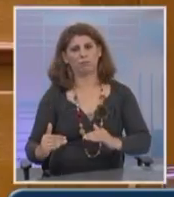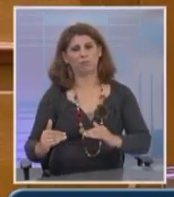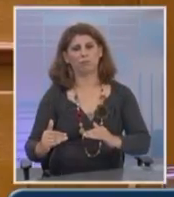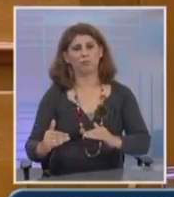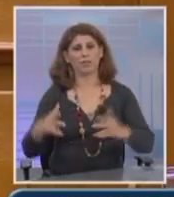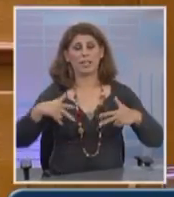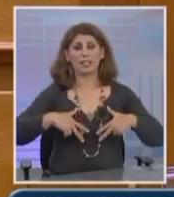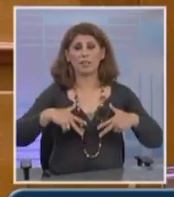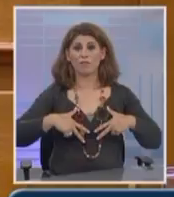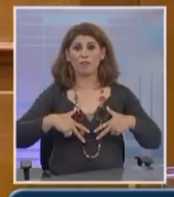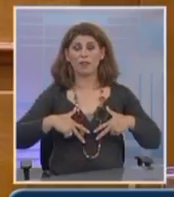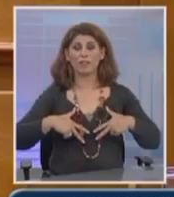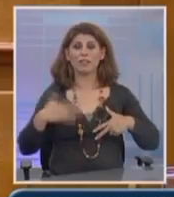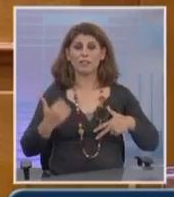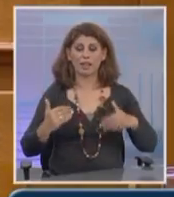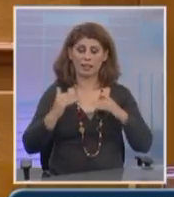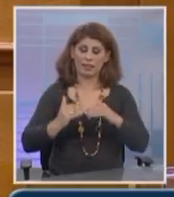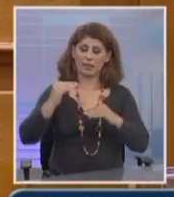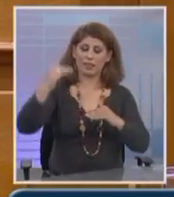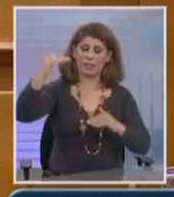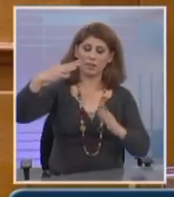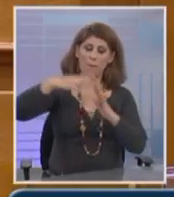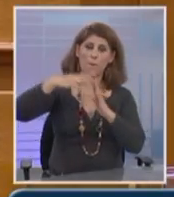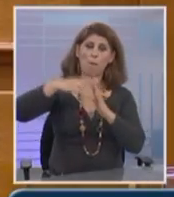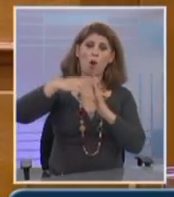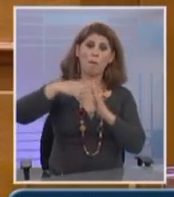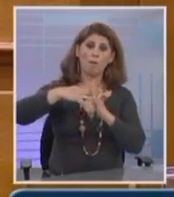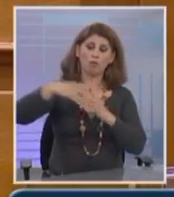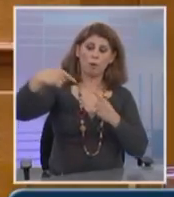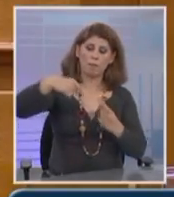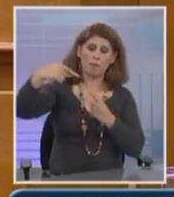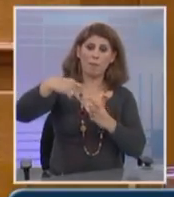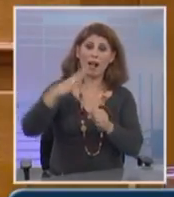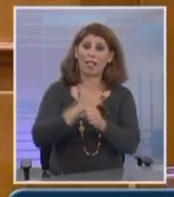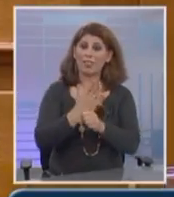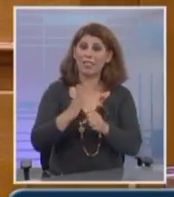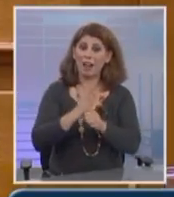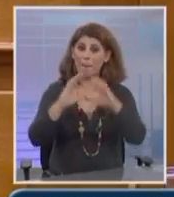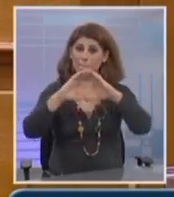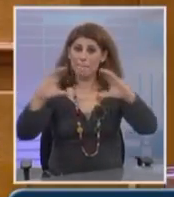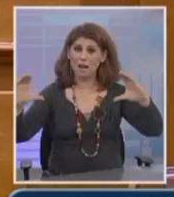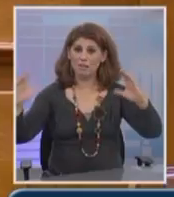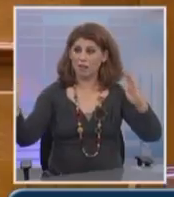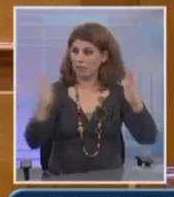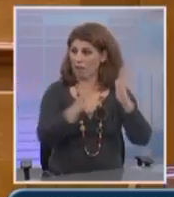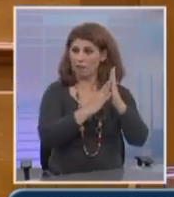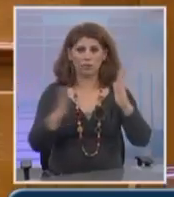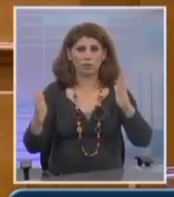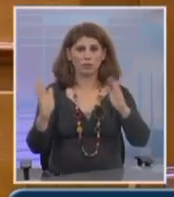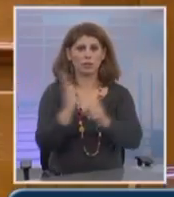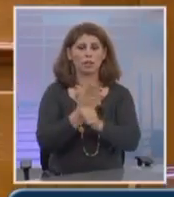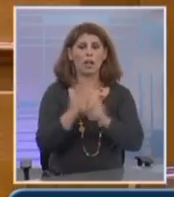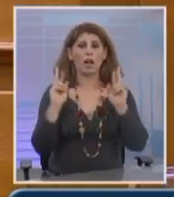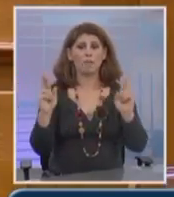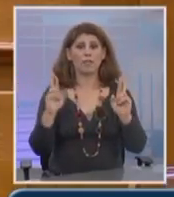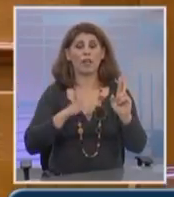έναν ακήρυκτο ταξικό πόλεμο. Η διάλυση όμως της μεσαίας τάξης καταστρέφει κάθε ελπίδα ανθρώπινης ζωής